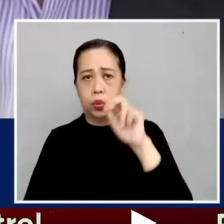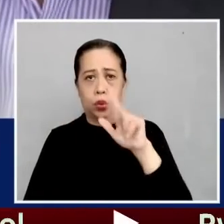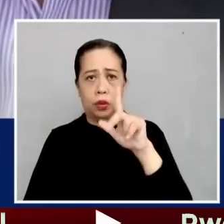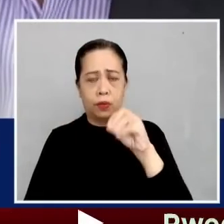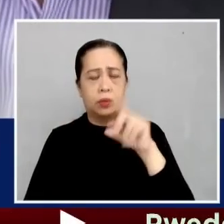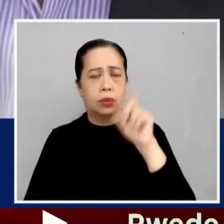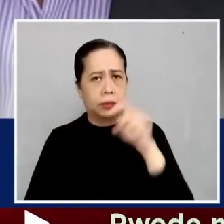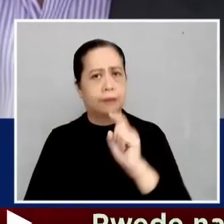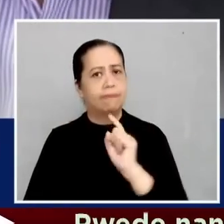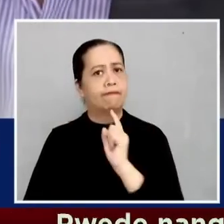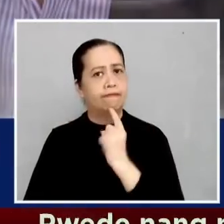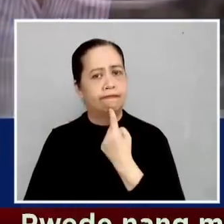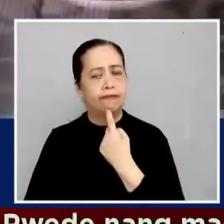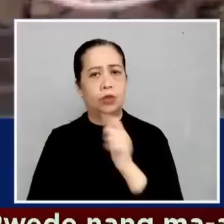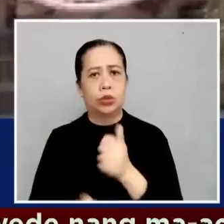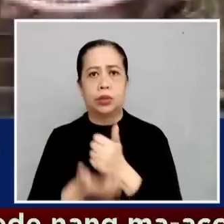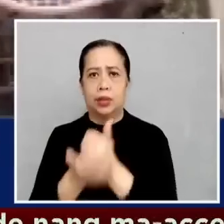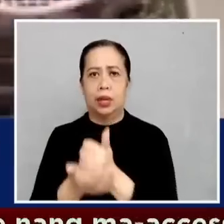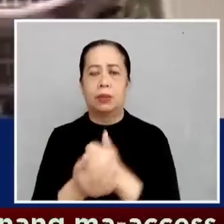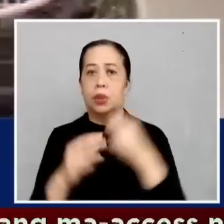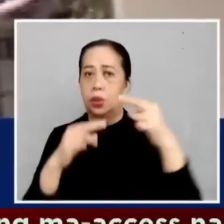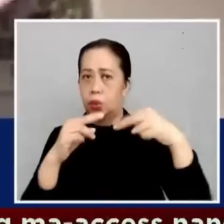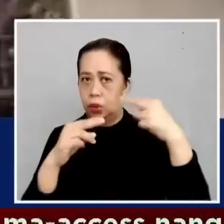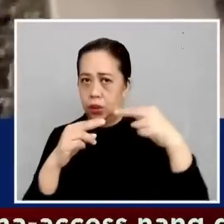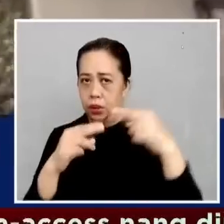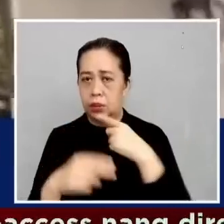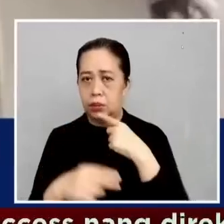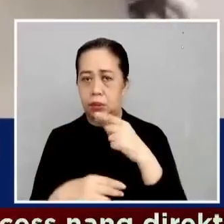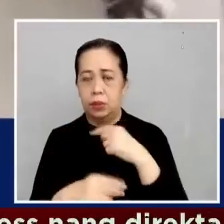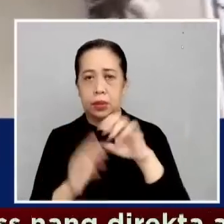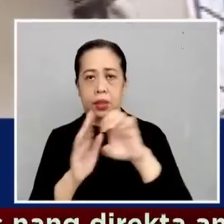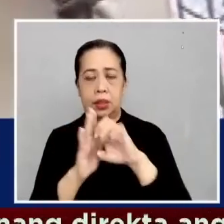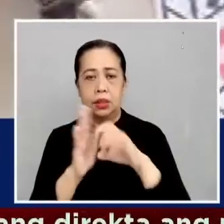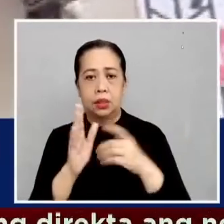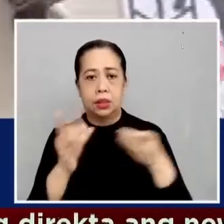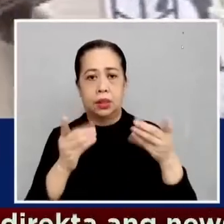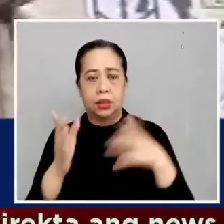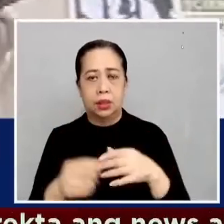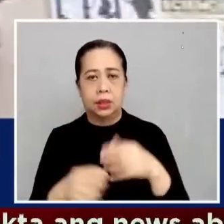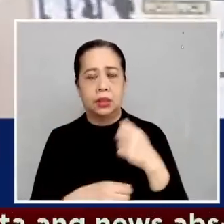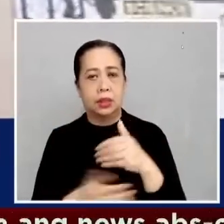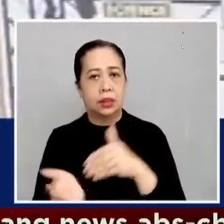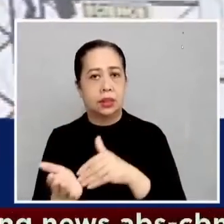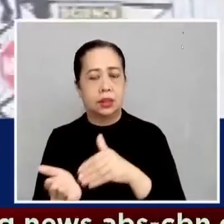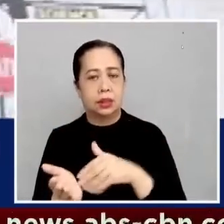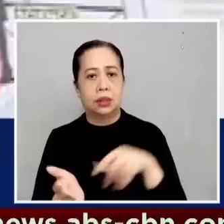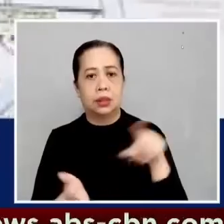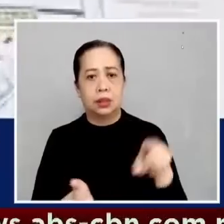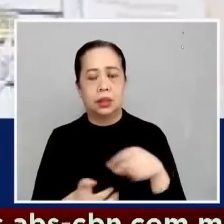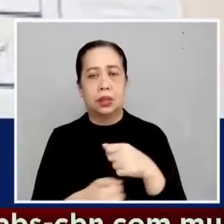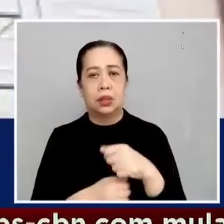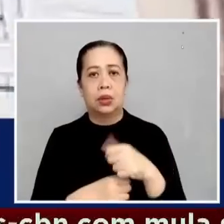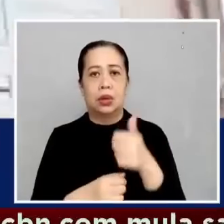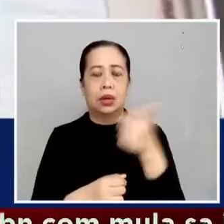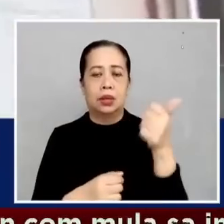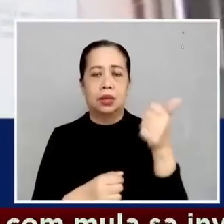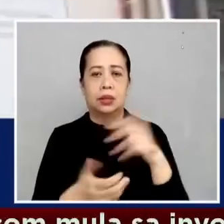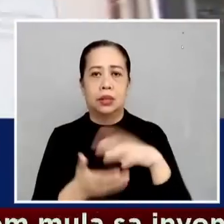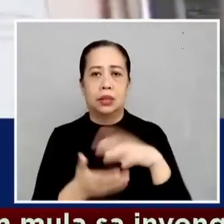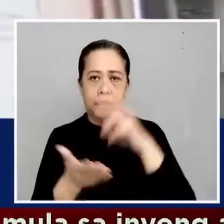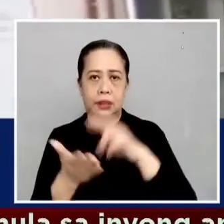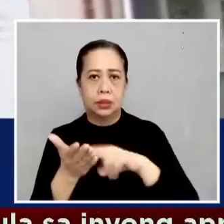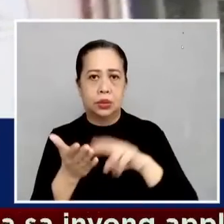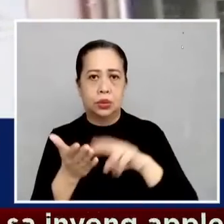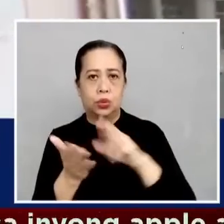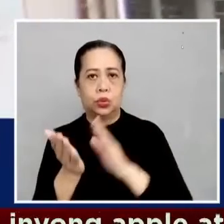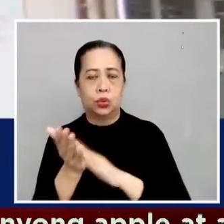pamahalaan ang pagtugon sa autism. Ayon sa Executive Director at Pediatric Physiotherapist ng Alternative Learning Resource School